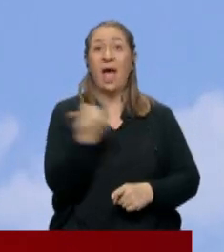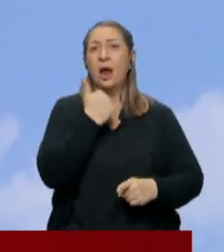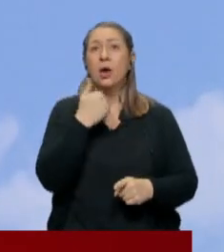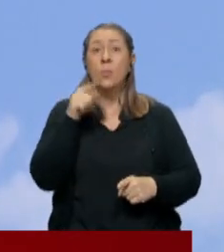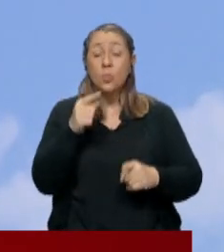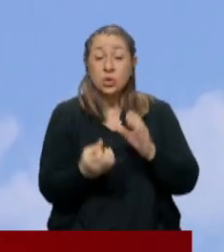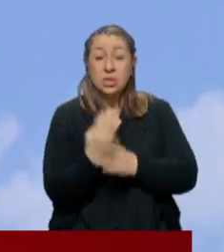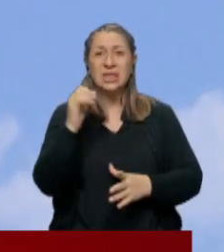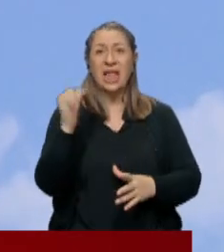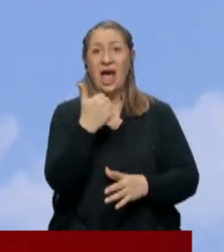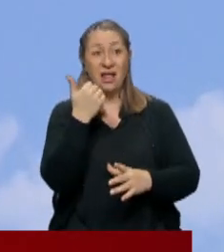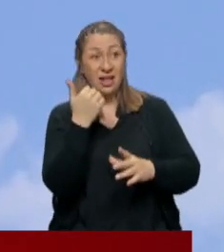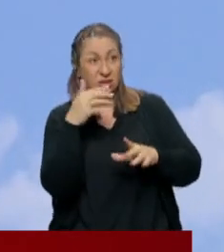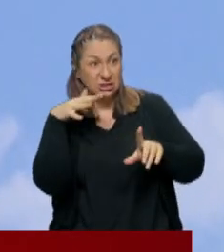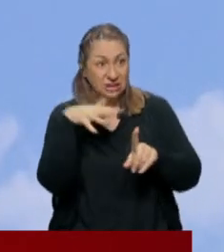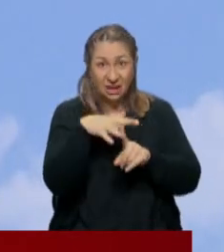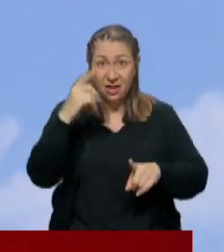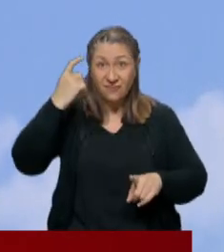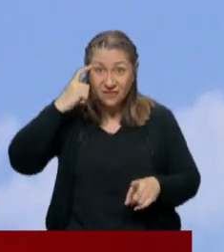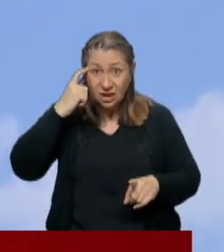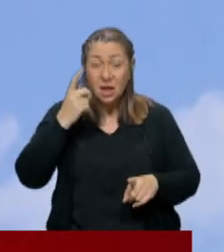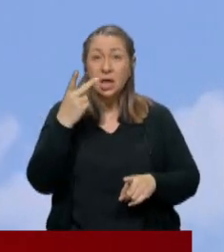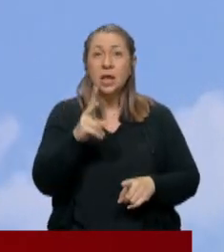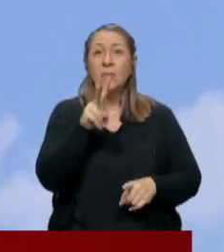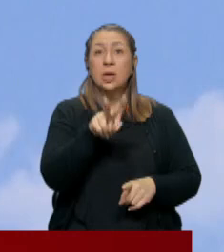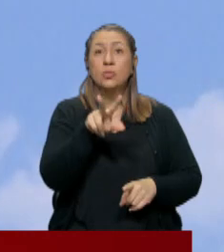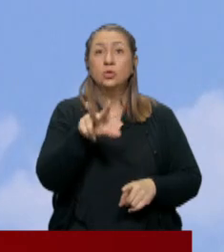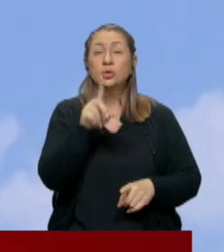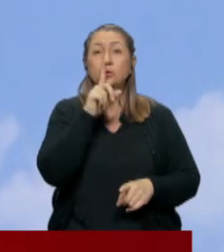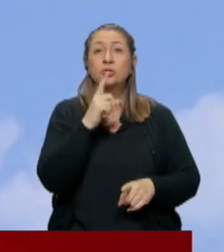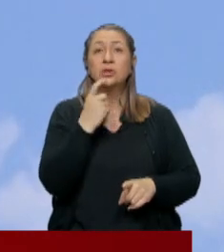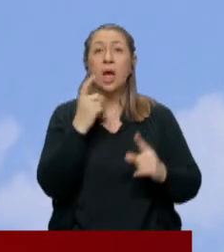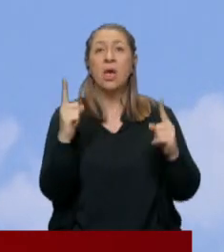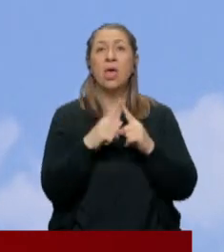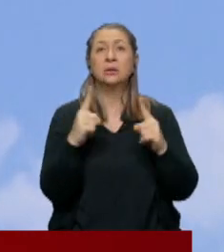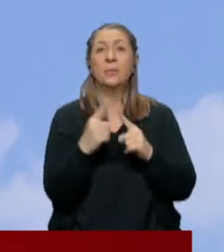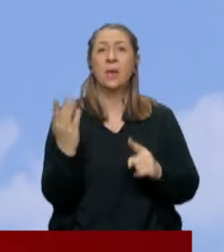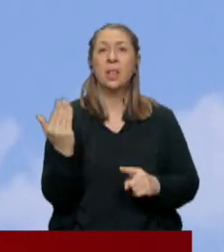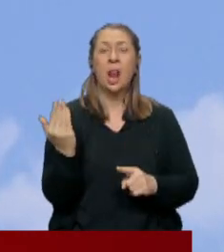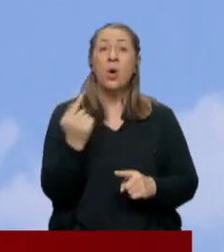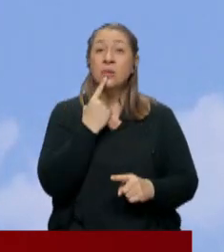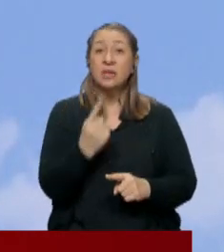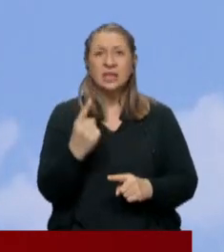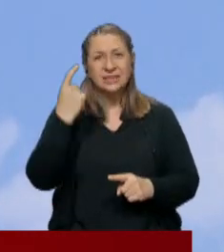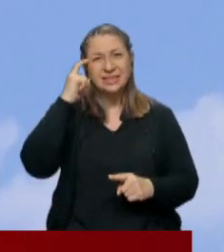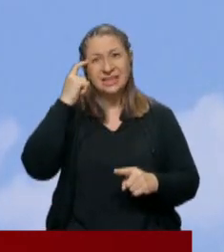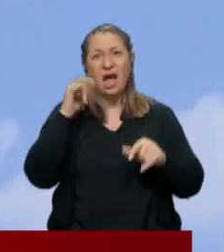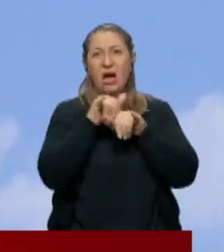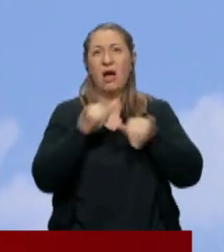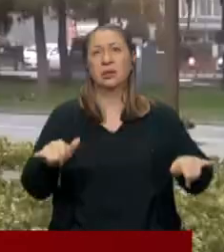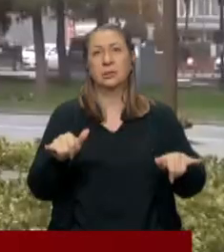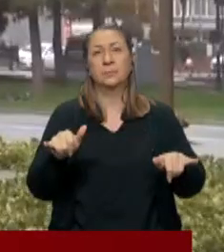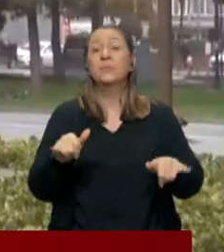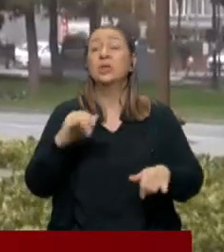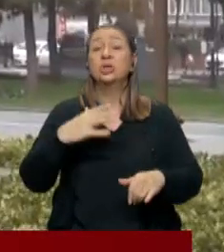bu ülkenin kurucu değerlerine saldıran zihniyet 2023'te 100 yıllık Hesaplaşma geliyor diyen zihniyetle